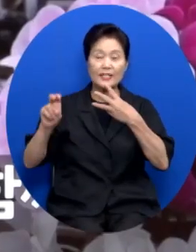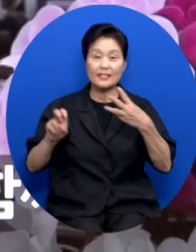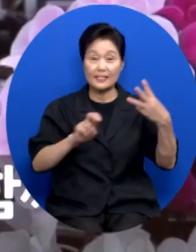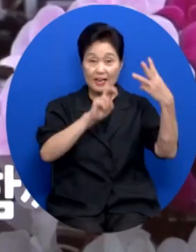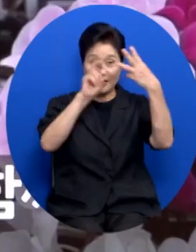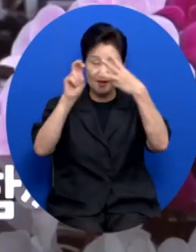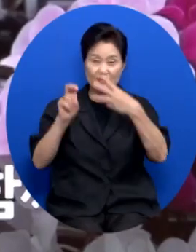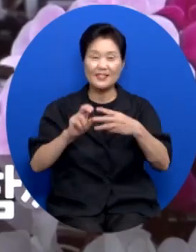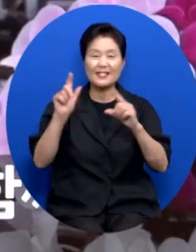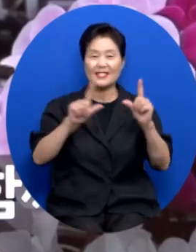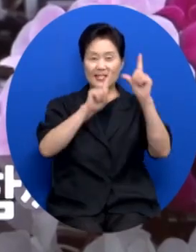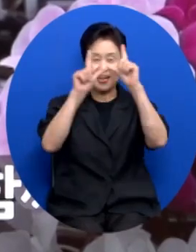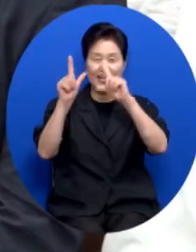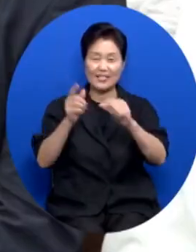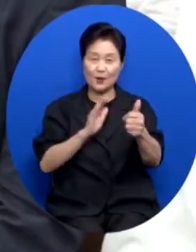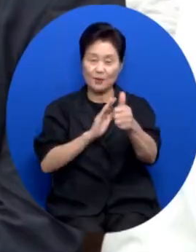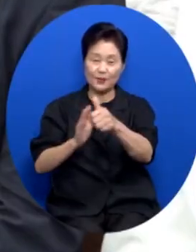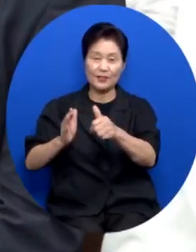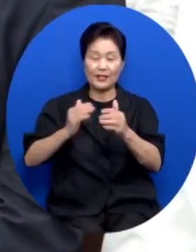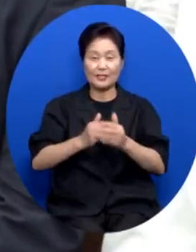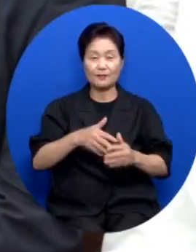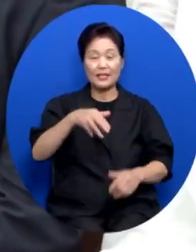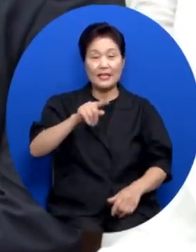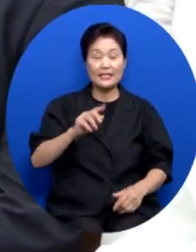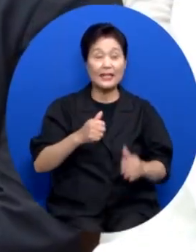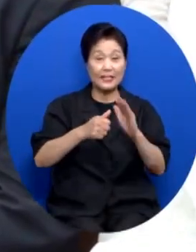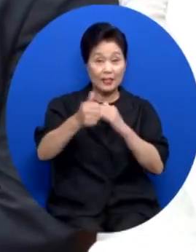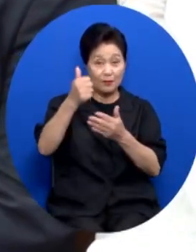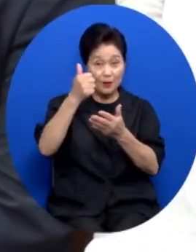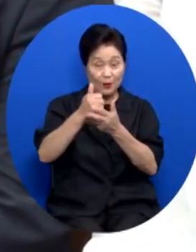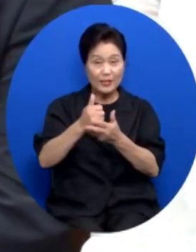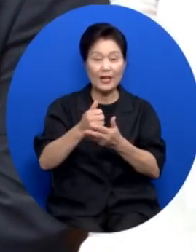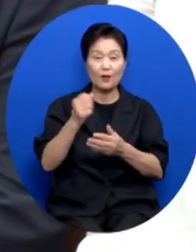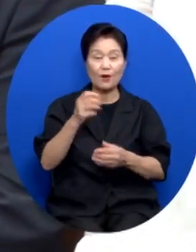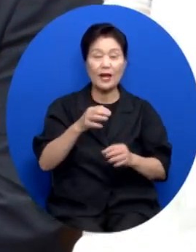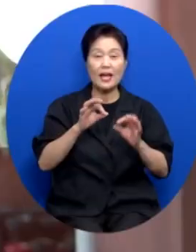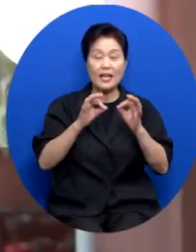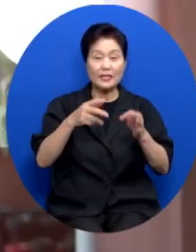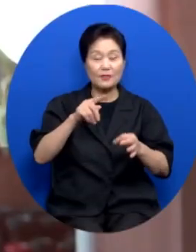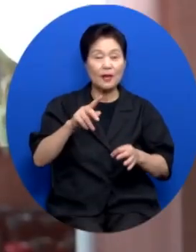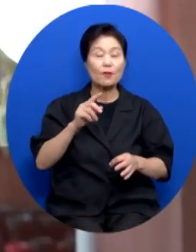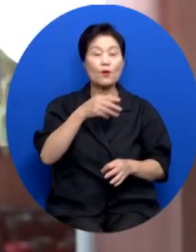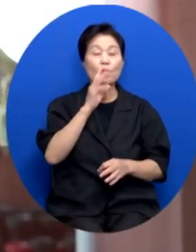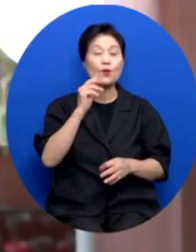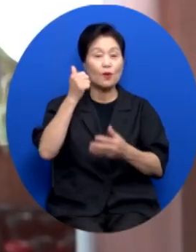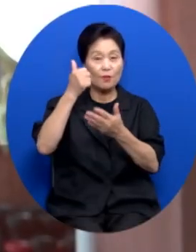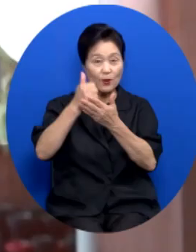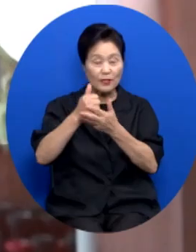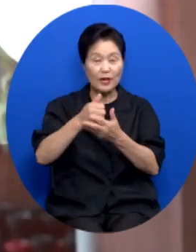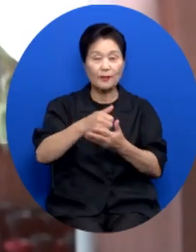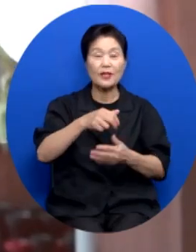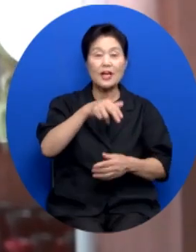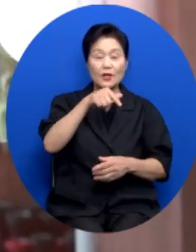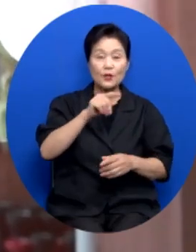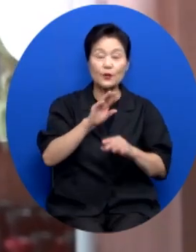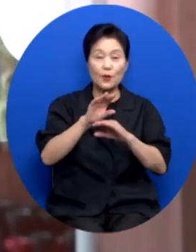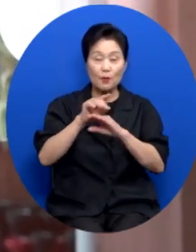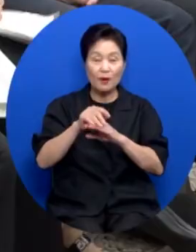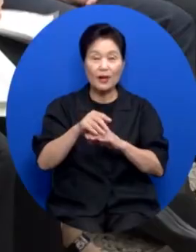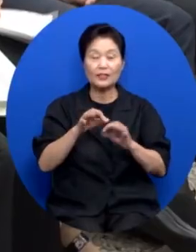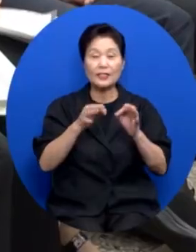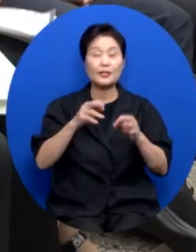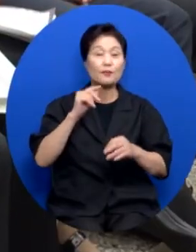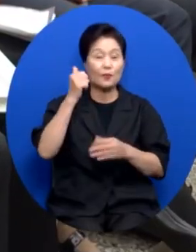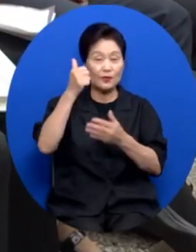이어 한국교회 총연합 장종현 대표회장과 명성교회 김삼환 원로 목사, 극동방송 이사장 김장환